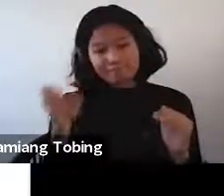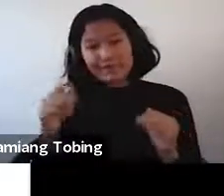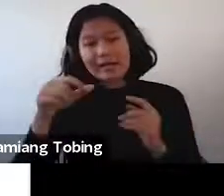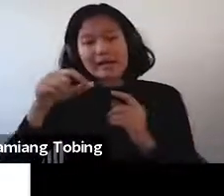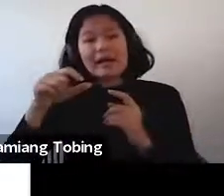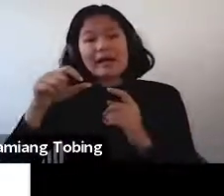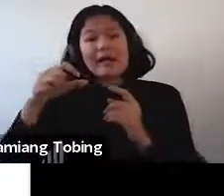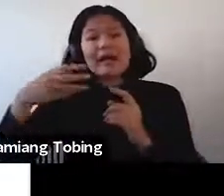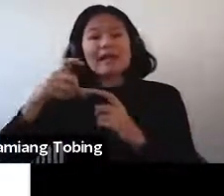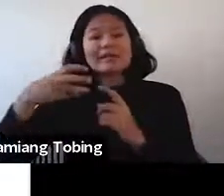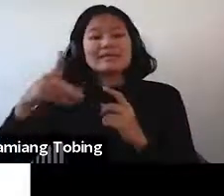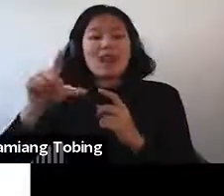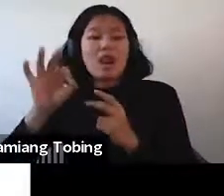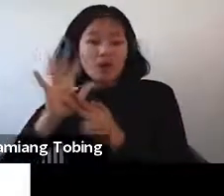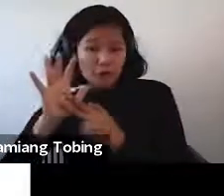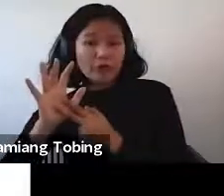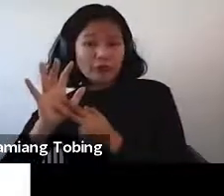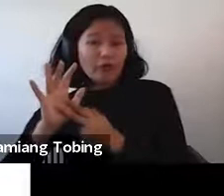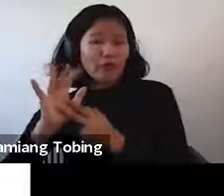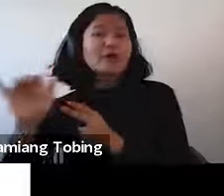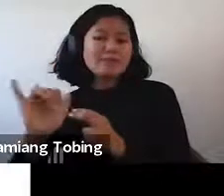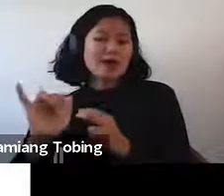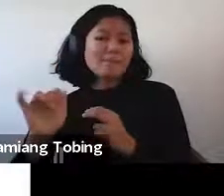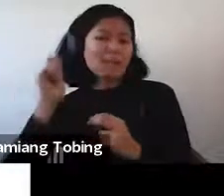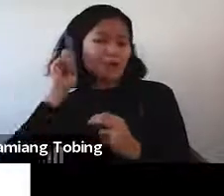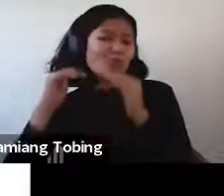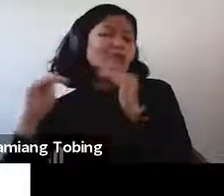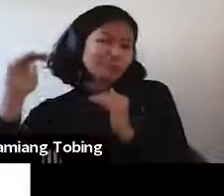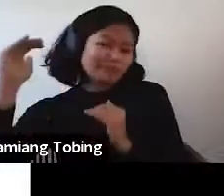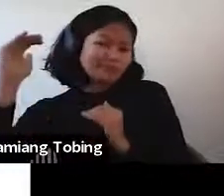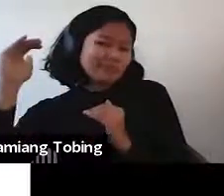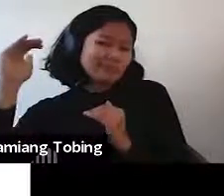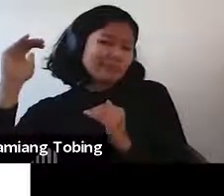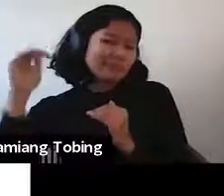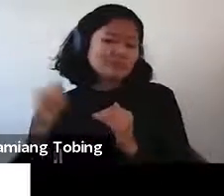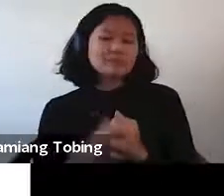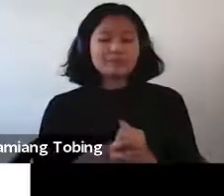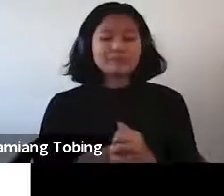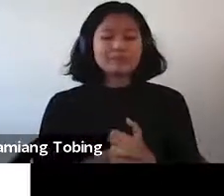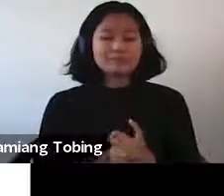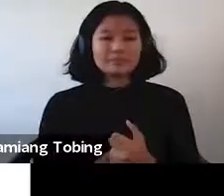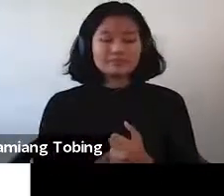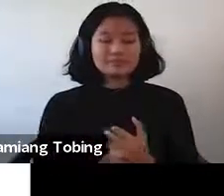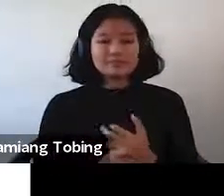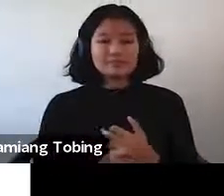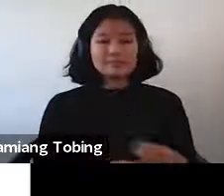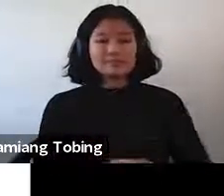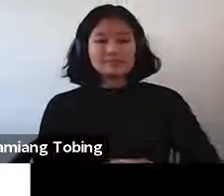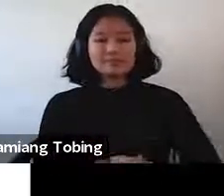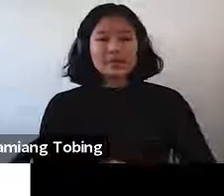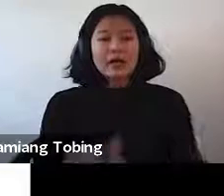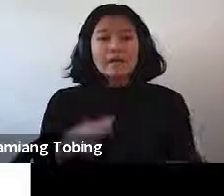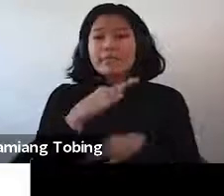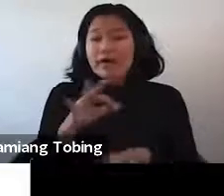jumlah PNS perempuan eselon juga lebih rendah dibandingkan dengan laki-laki. Yang menarik